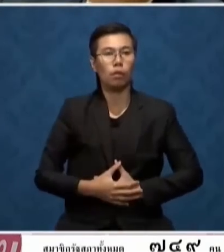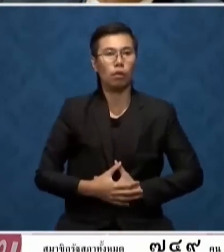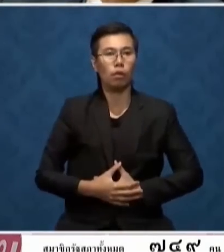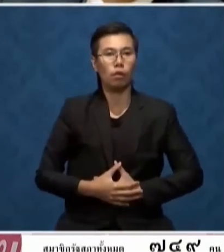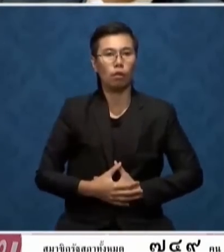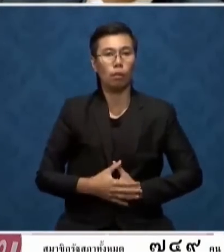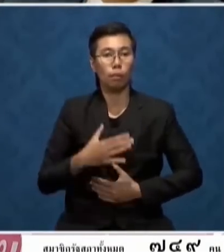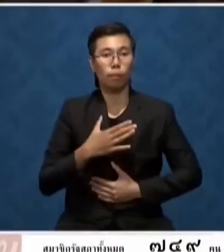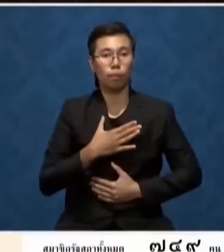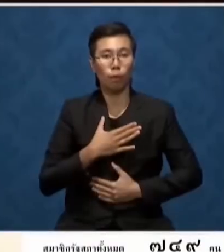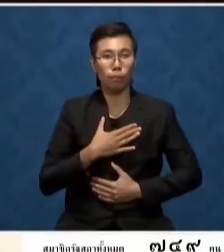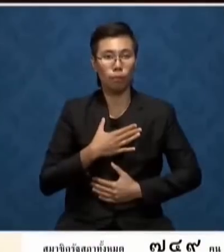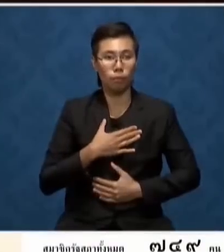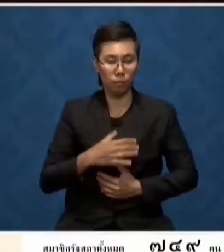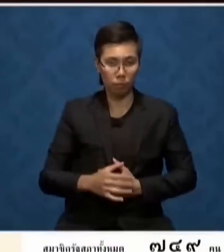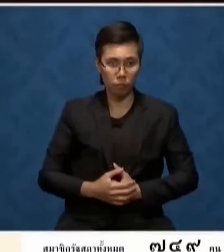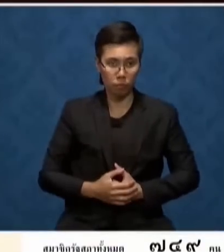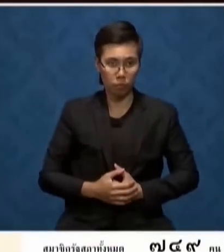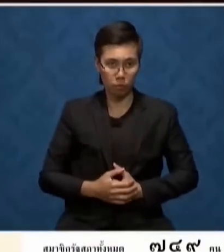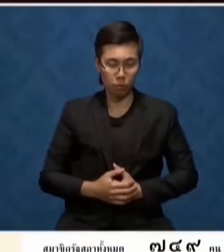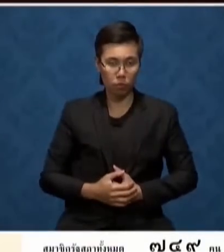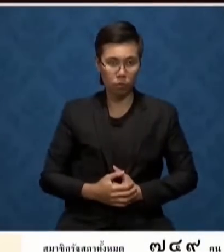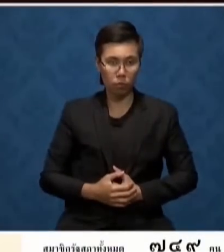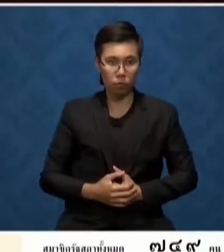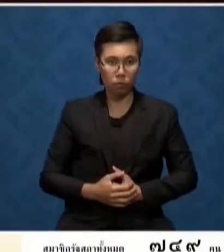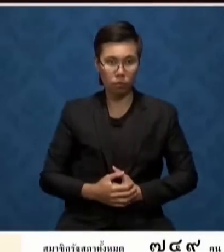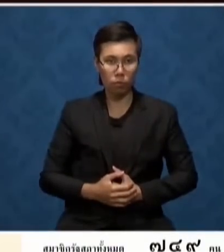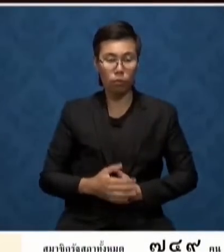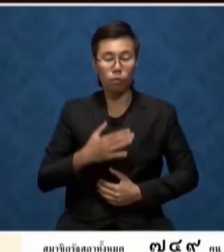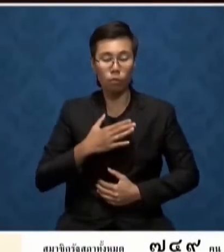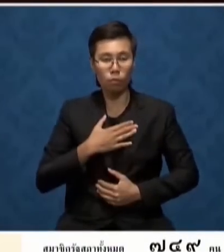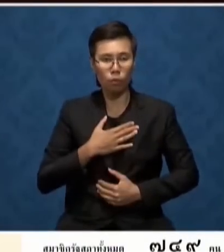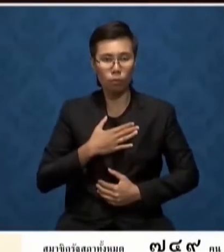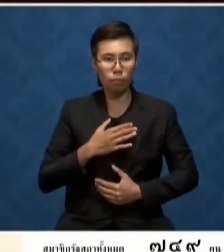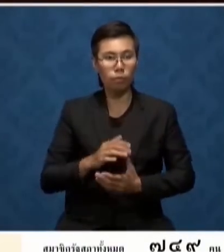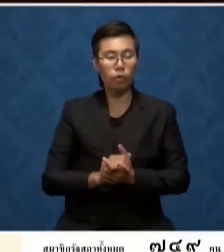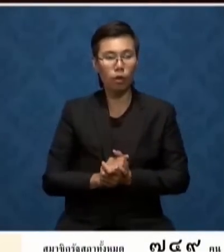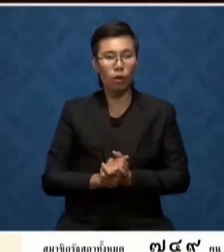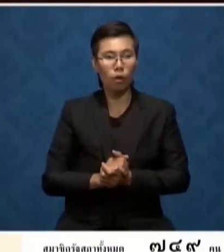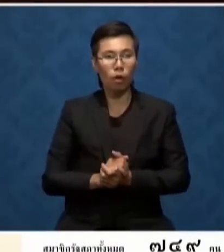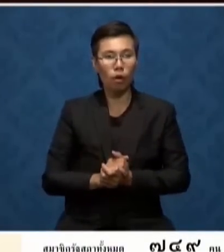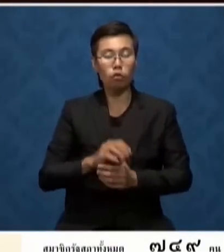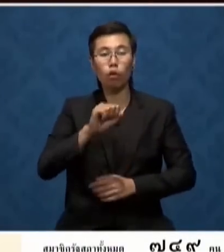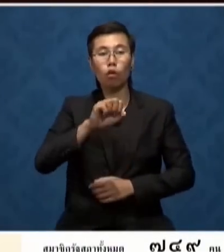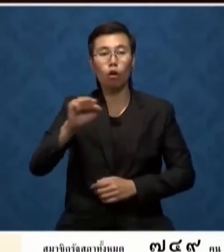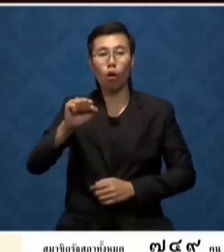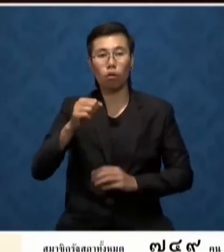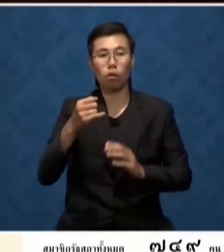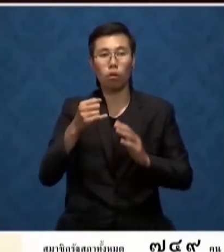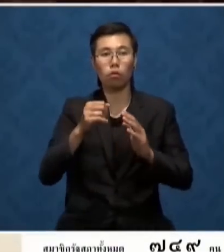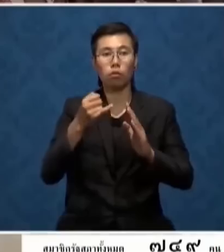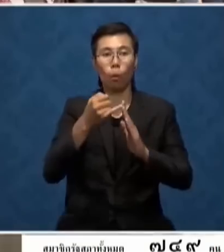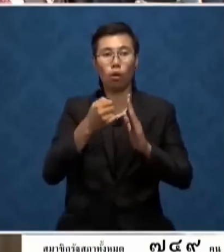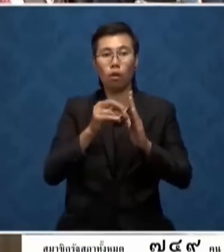ชุลพันธ์พรรคเพื่อไทยยกมือประท้วงเอาจังหวัดเชียงใหม่ในฐานะสมาชิกรัฐสภานะครับ